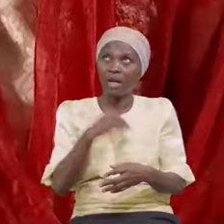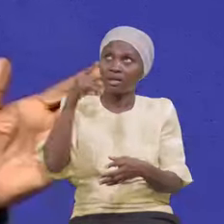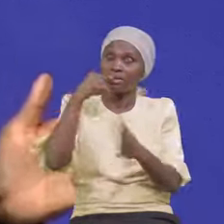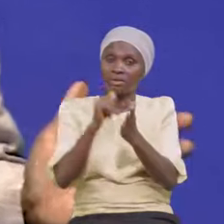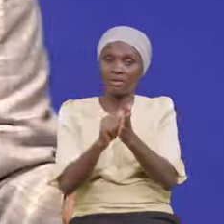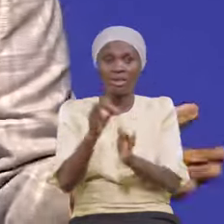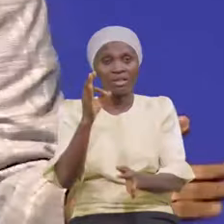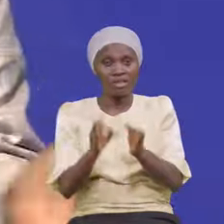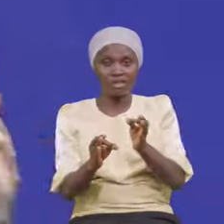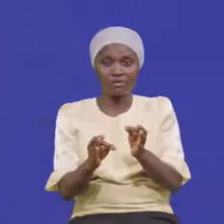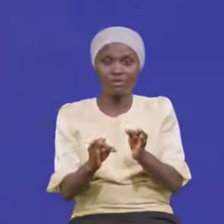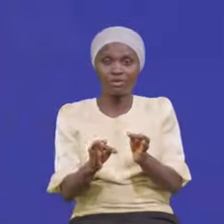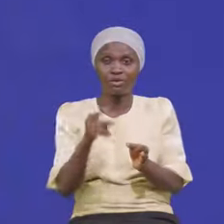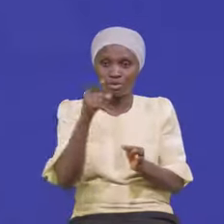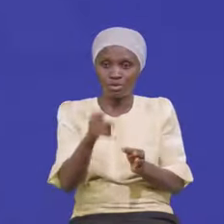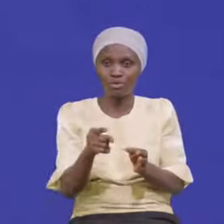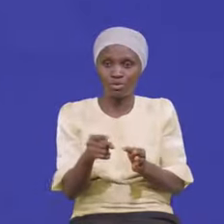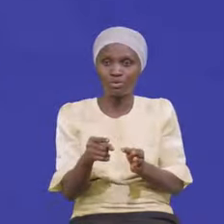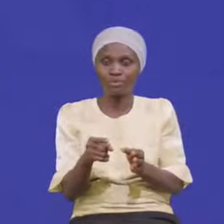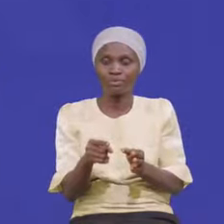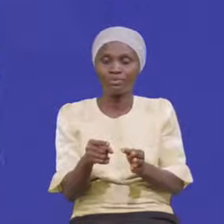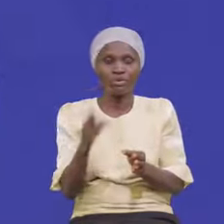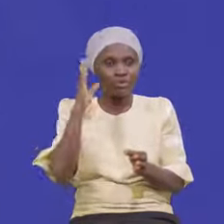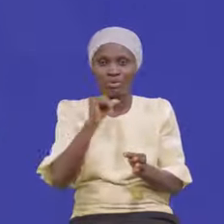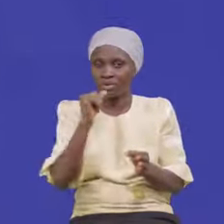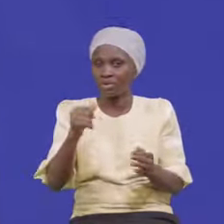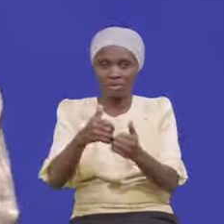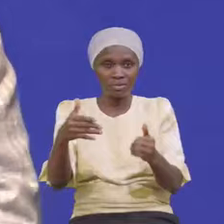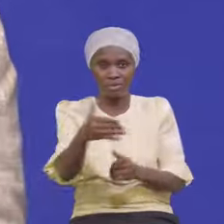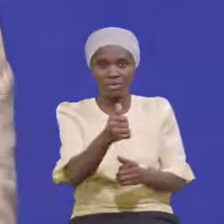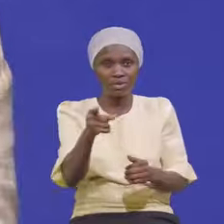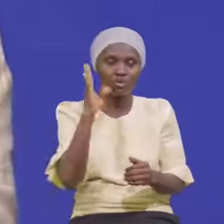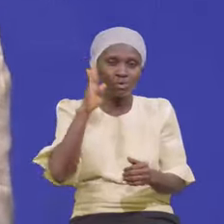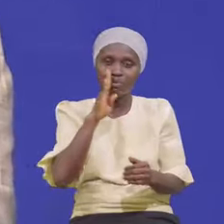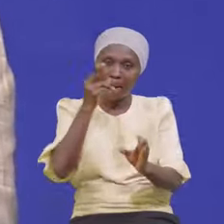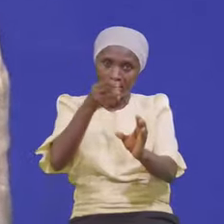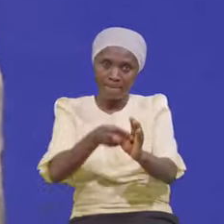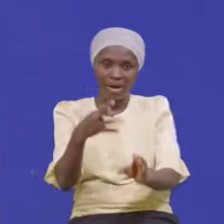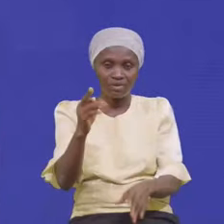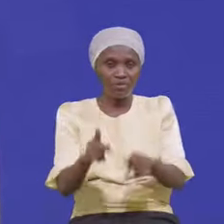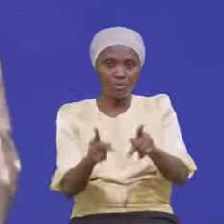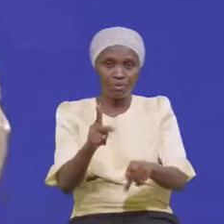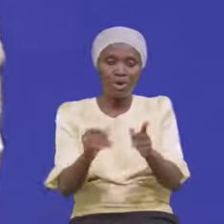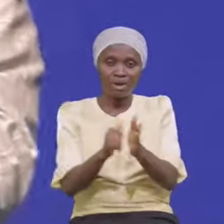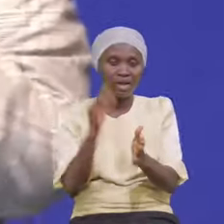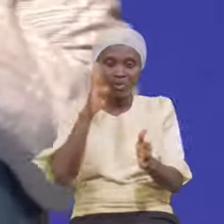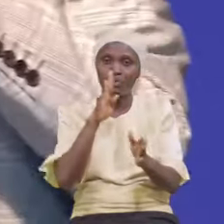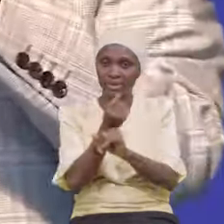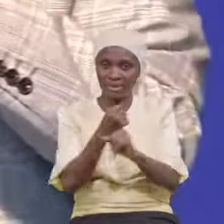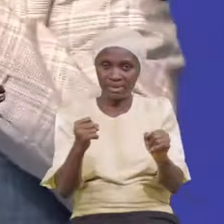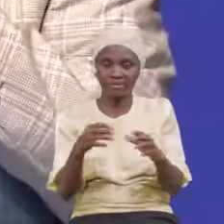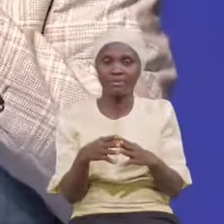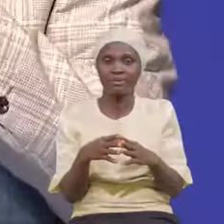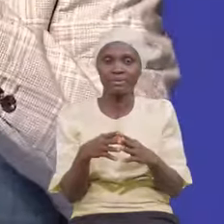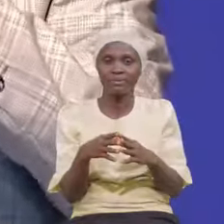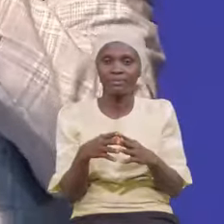don't exclude yourself, you are part of the people who can be saved. మిమ్మును మీరు మినహాయించుకోకుండా మార్గానికి వస్తే రక్షణ పొందిన